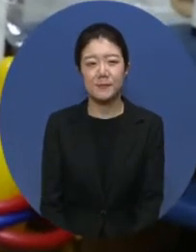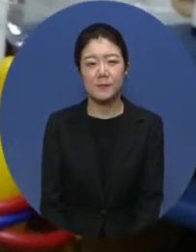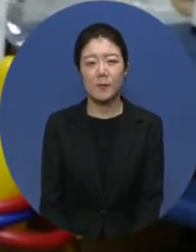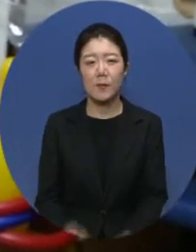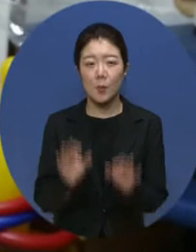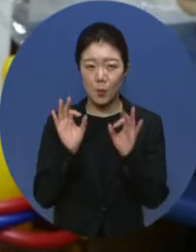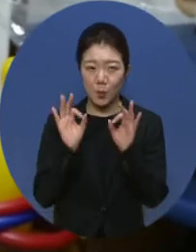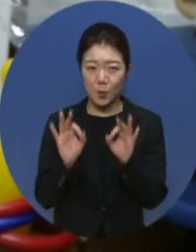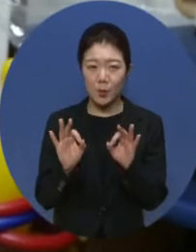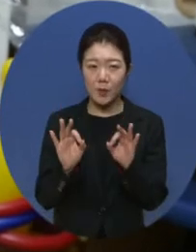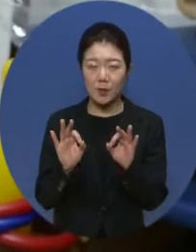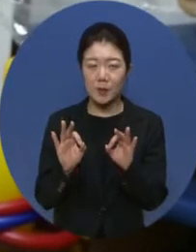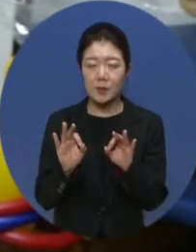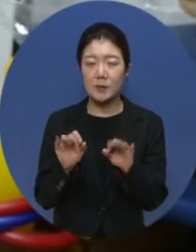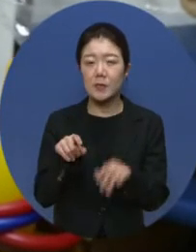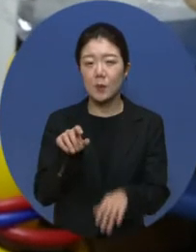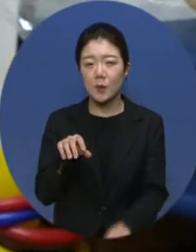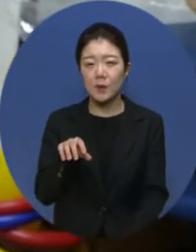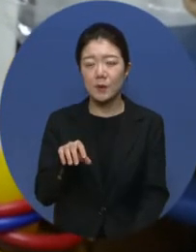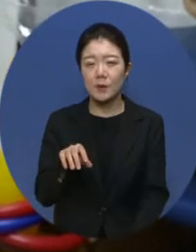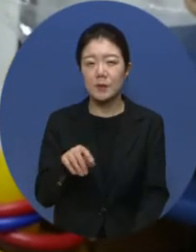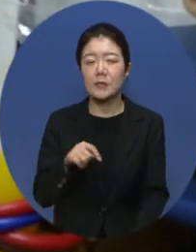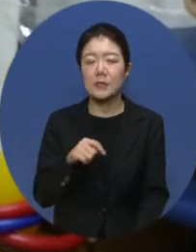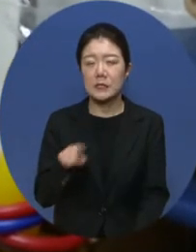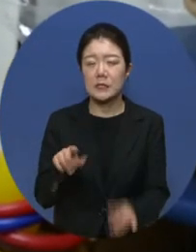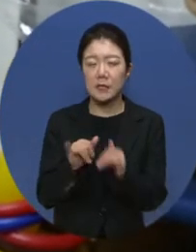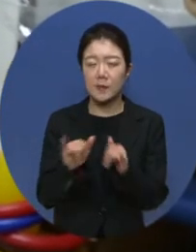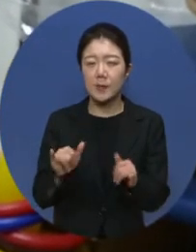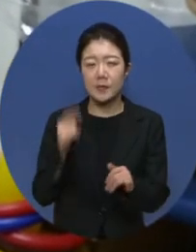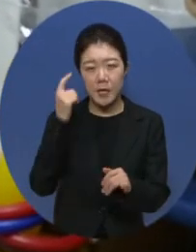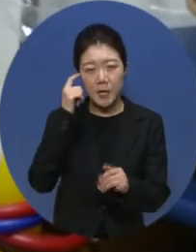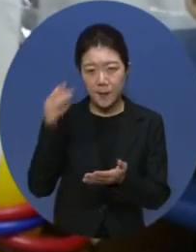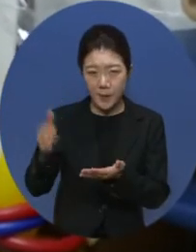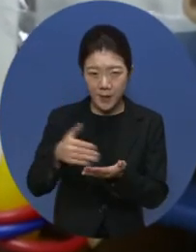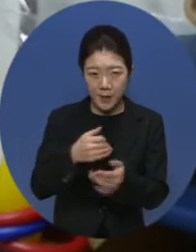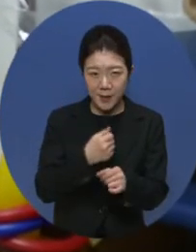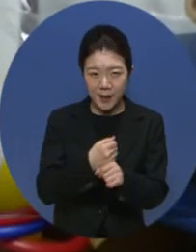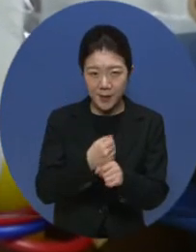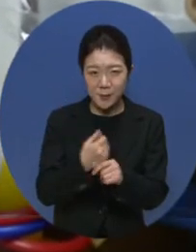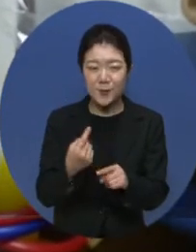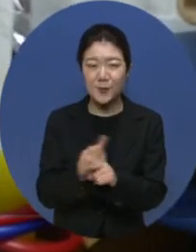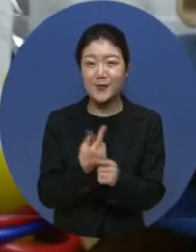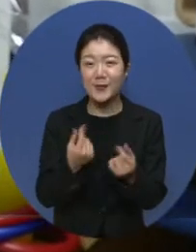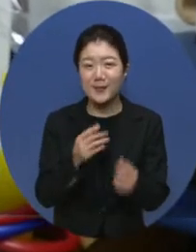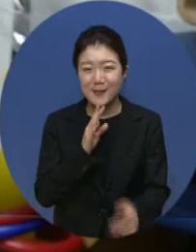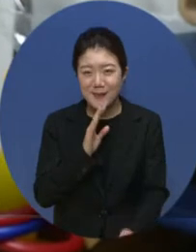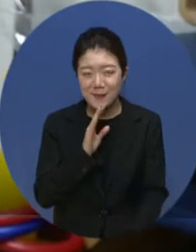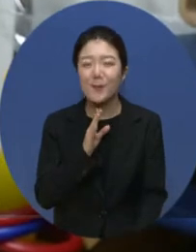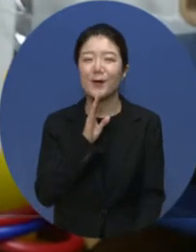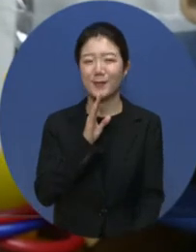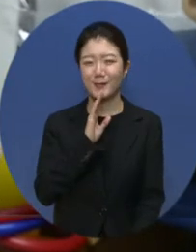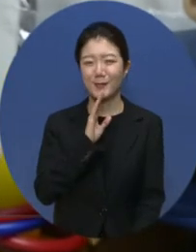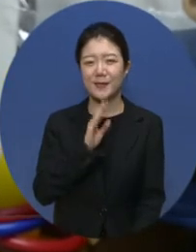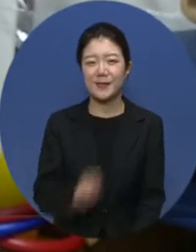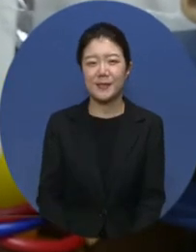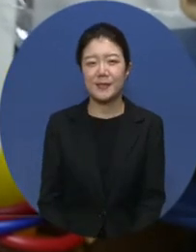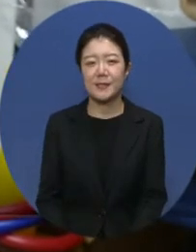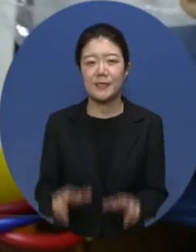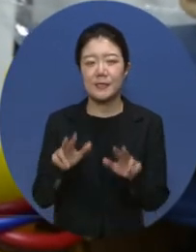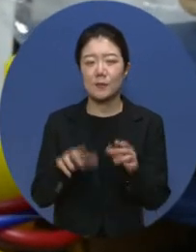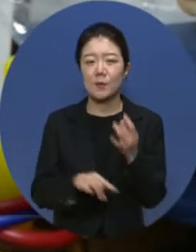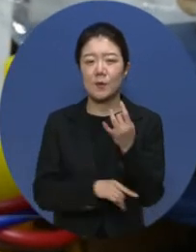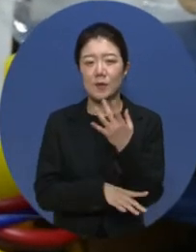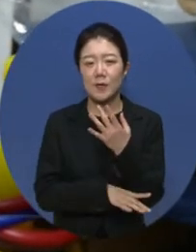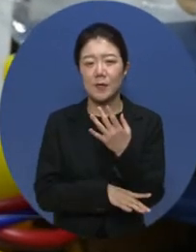보니까 그 현장에서 그 이제 당사자 의견을 바로 반영해서 뭐 하시는 것 같던데. 예, 그렇게 해야죠. 그래서 지금